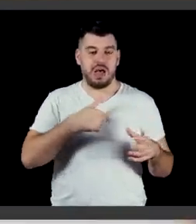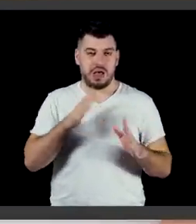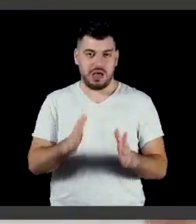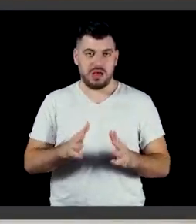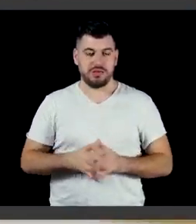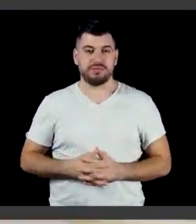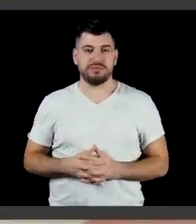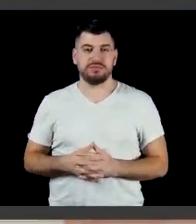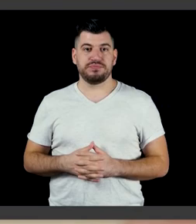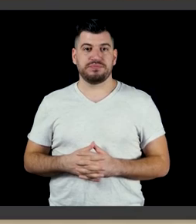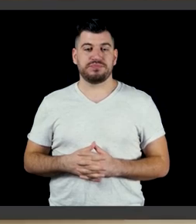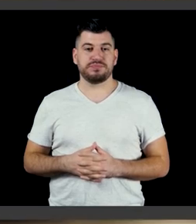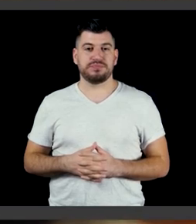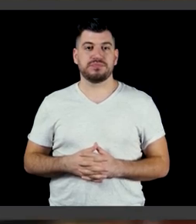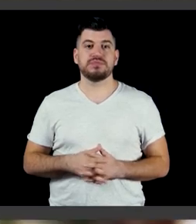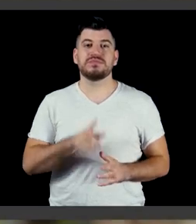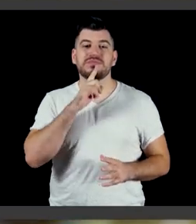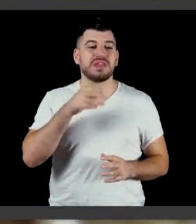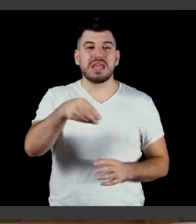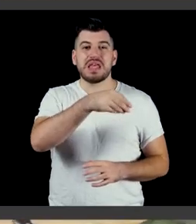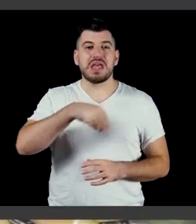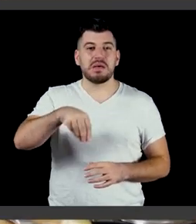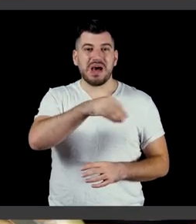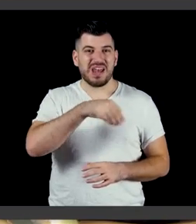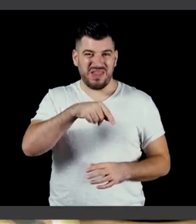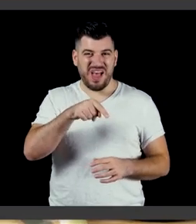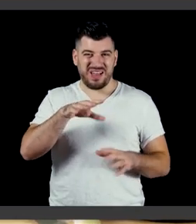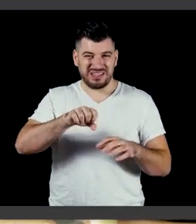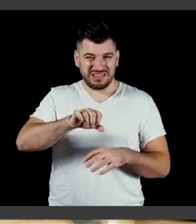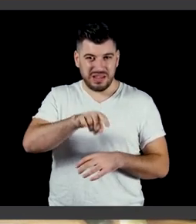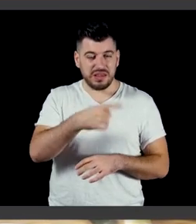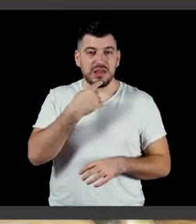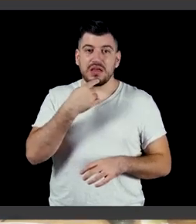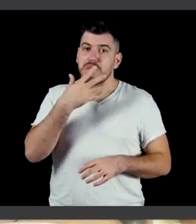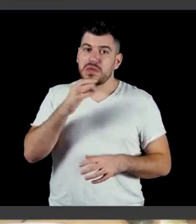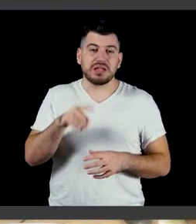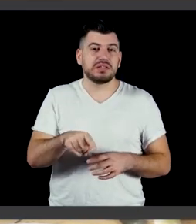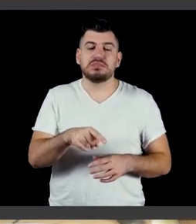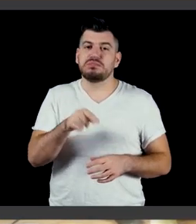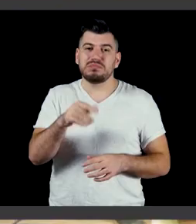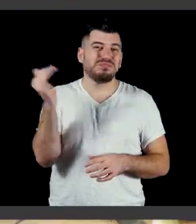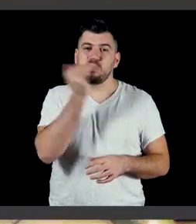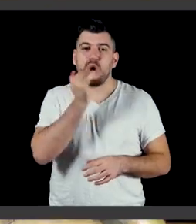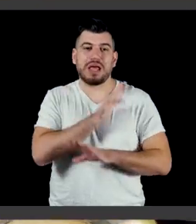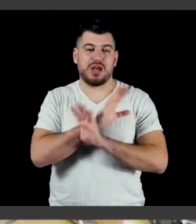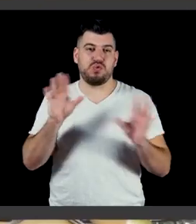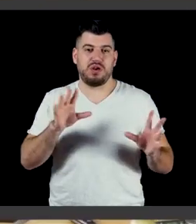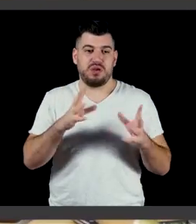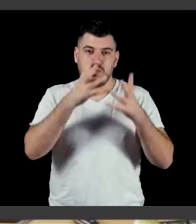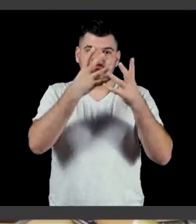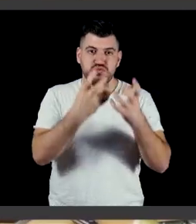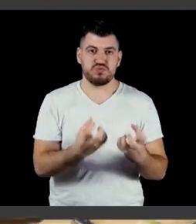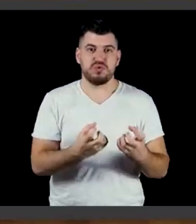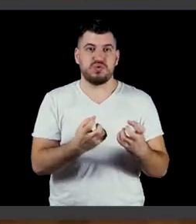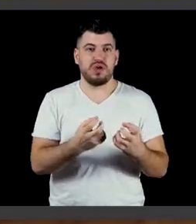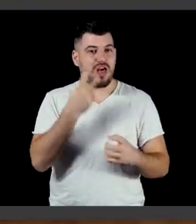το ξύδι και τη ζάχαρη. Αυτή η μαρινάδα είναι τόσο επιθετική που θα δείτε σε 20 λεπτάκια πώς θα